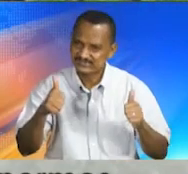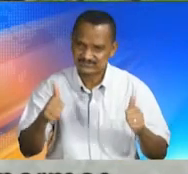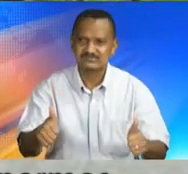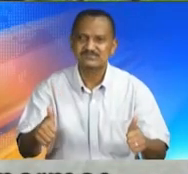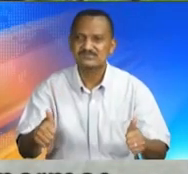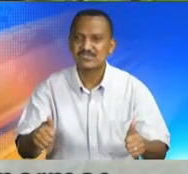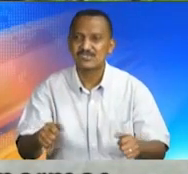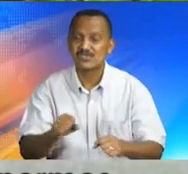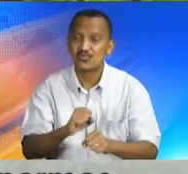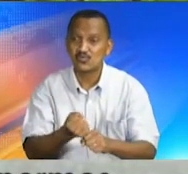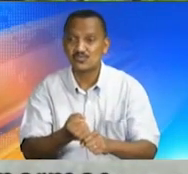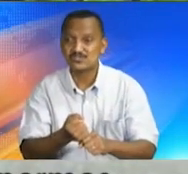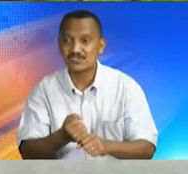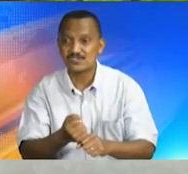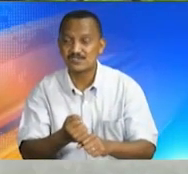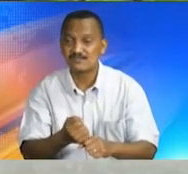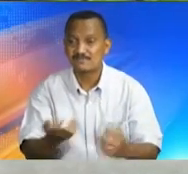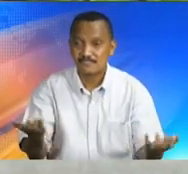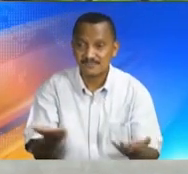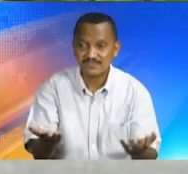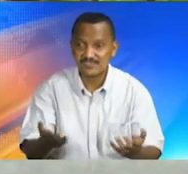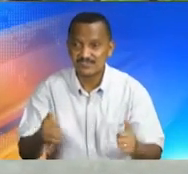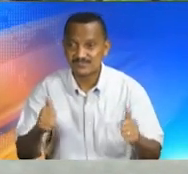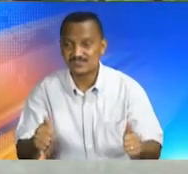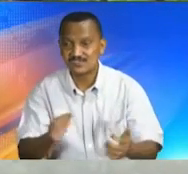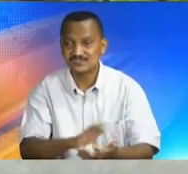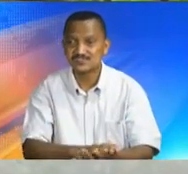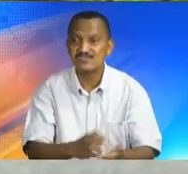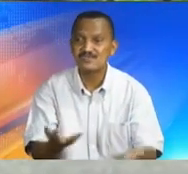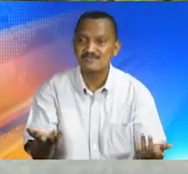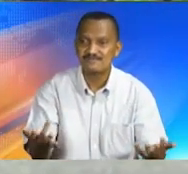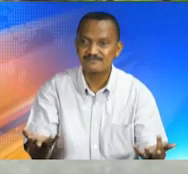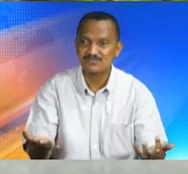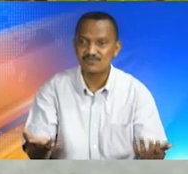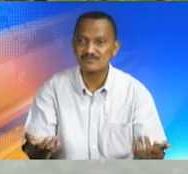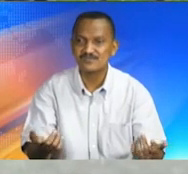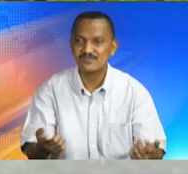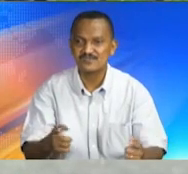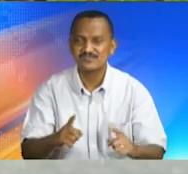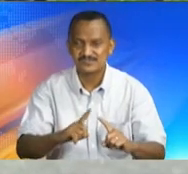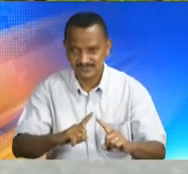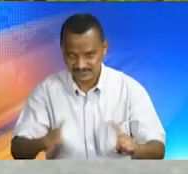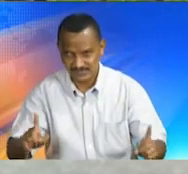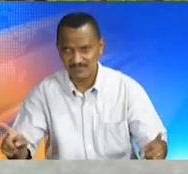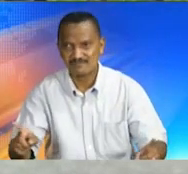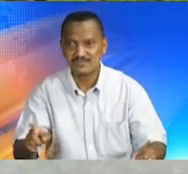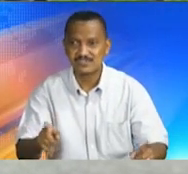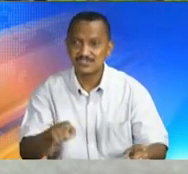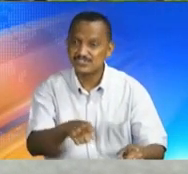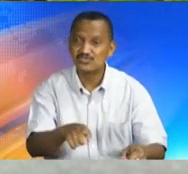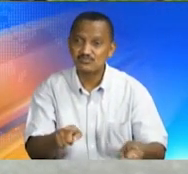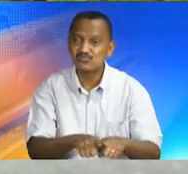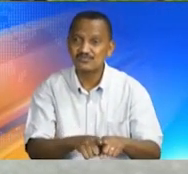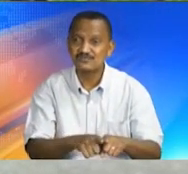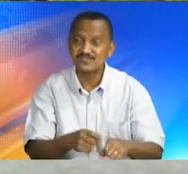raha manaraka an'le norma izany ianao. Misy le fitaovana atao hoe refractometer izay ijerena ny